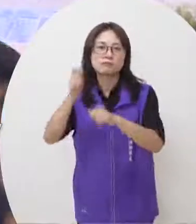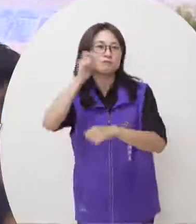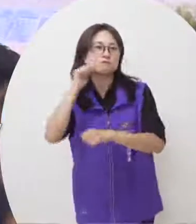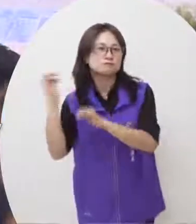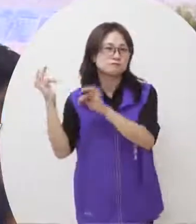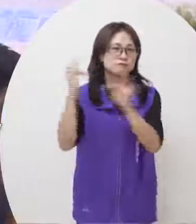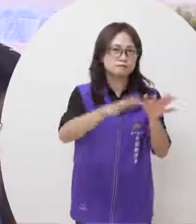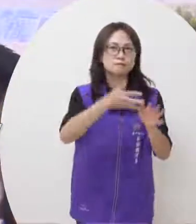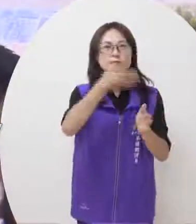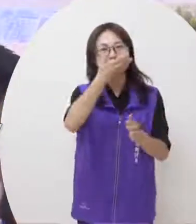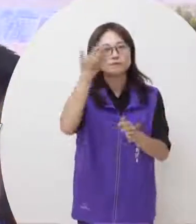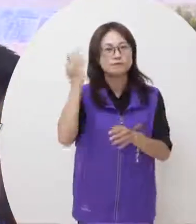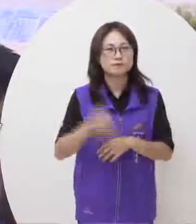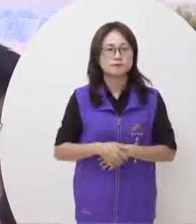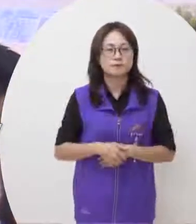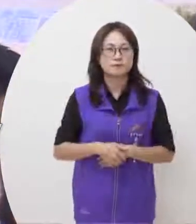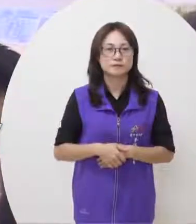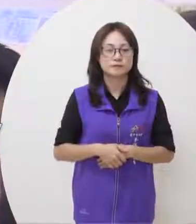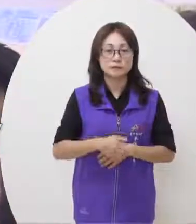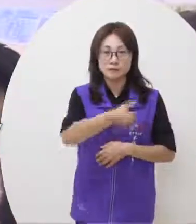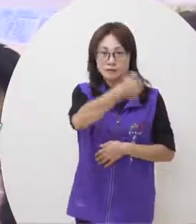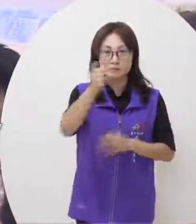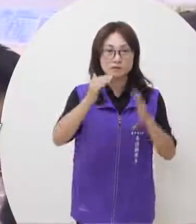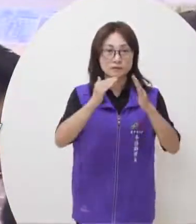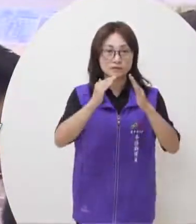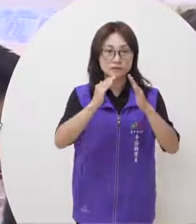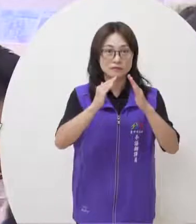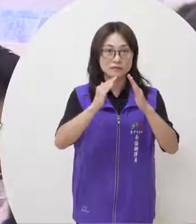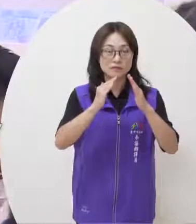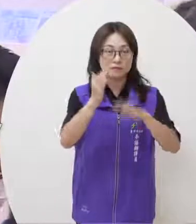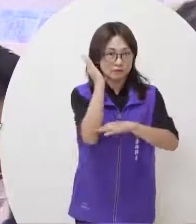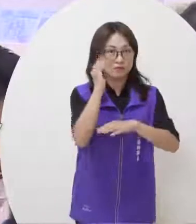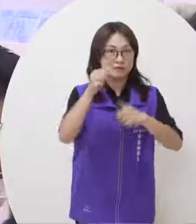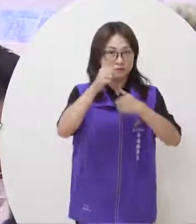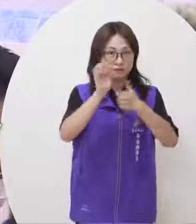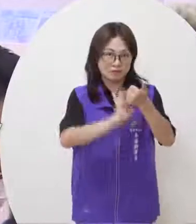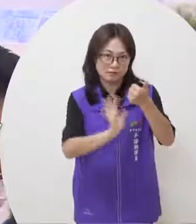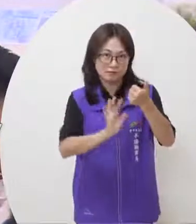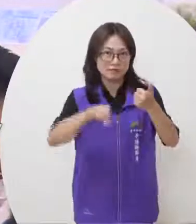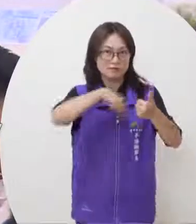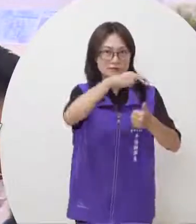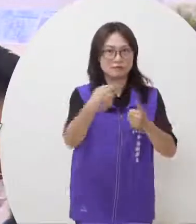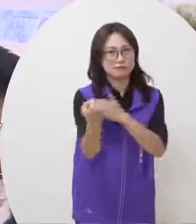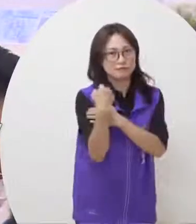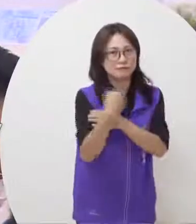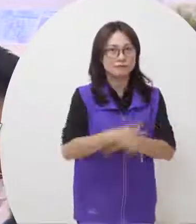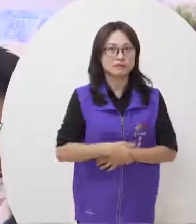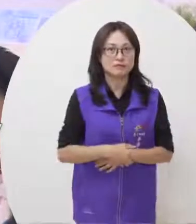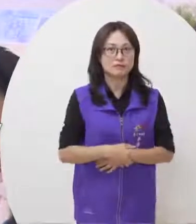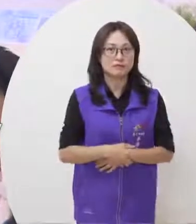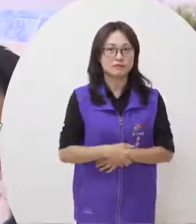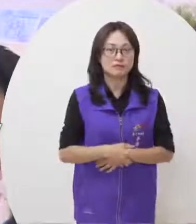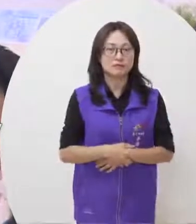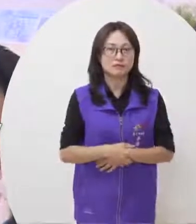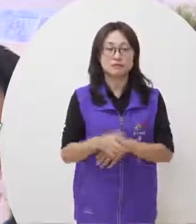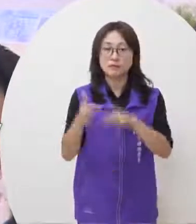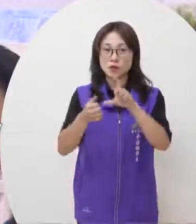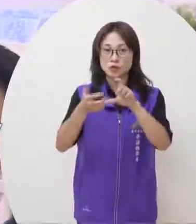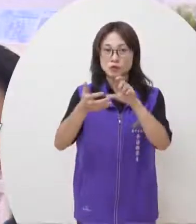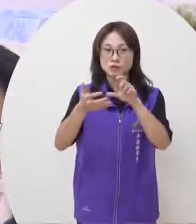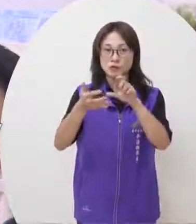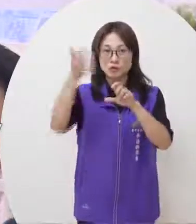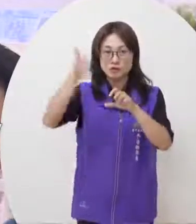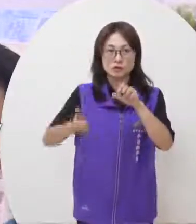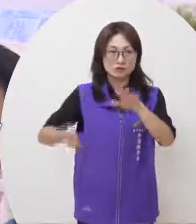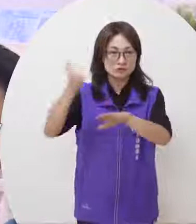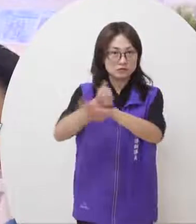了。那非常感谢市府团队的用心与努力。那宝云区长在就任后全年无